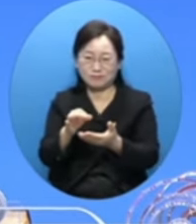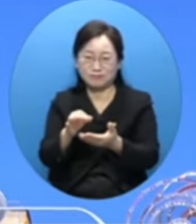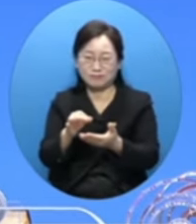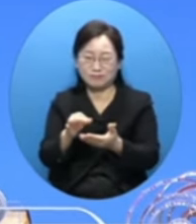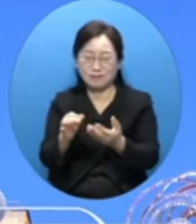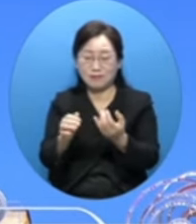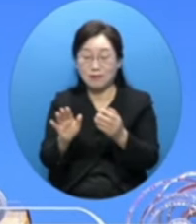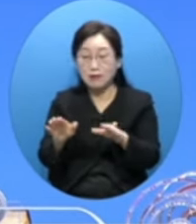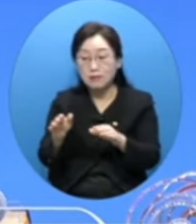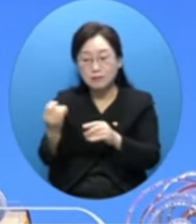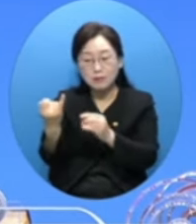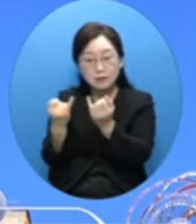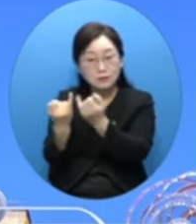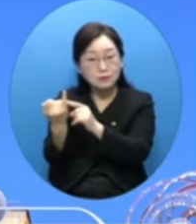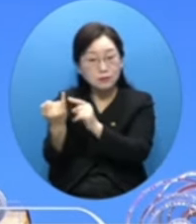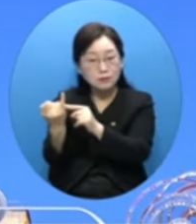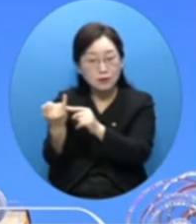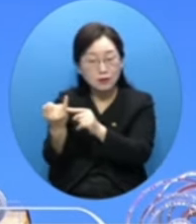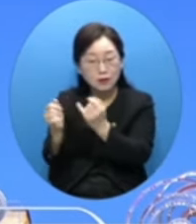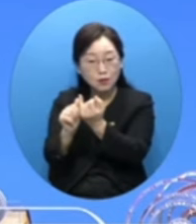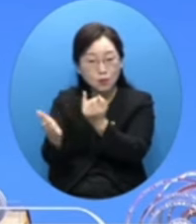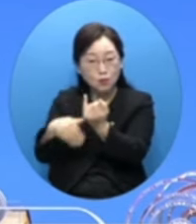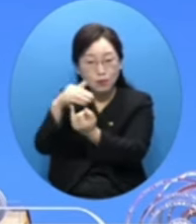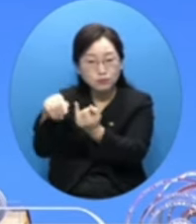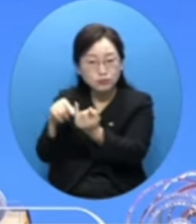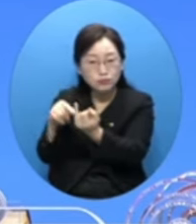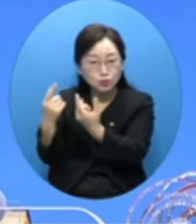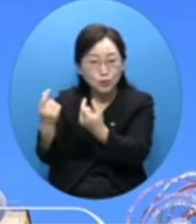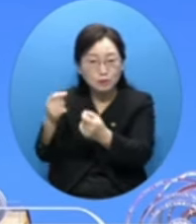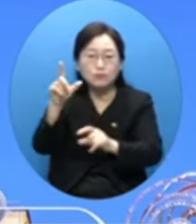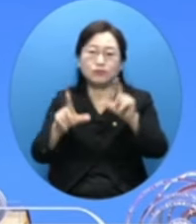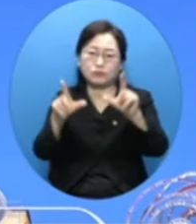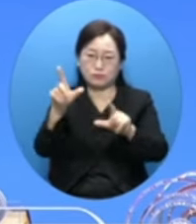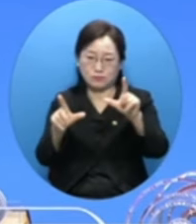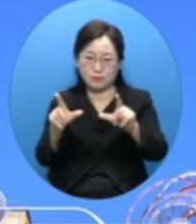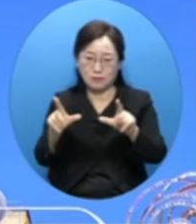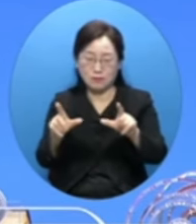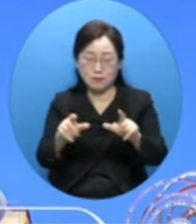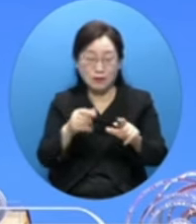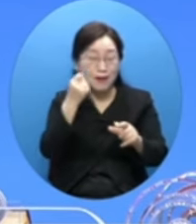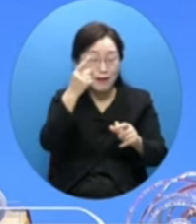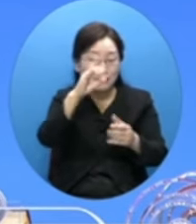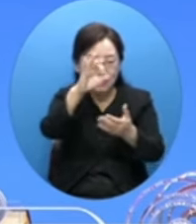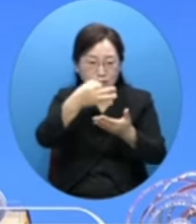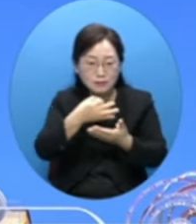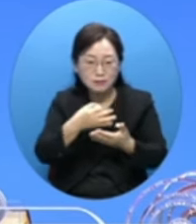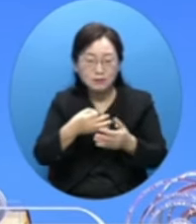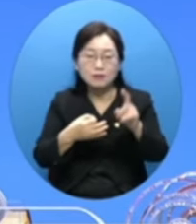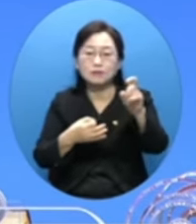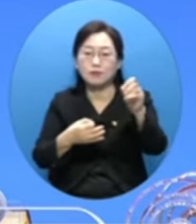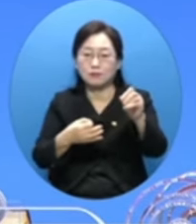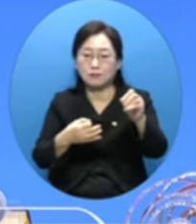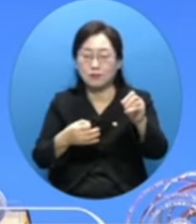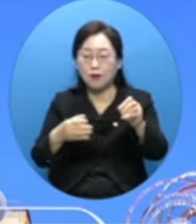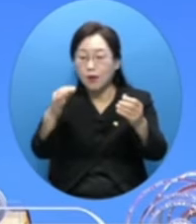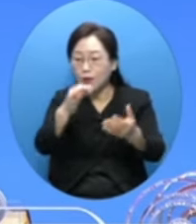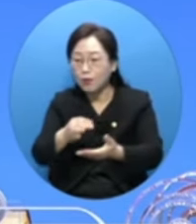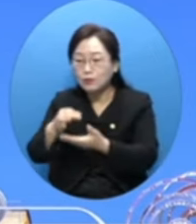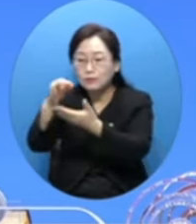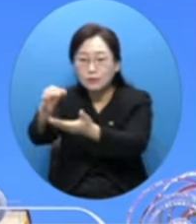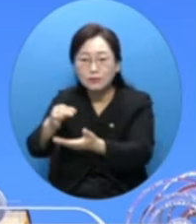과부의 두랩돈과 다름이 없는 자기 한 달 전체 수입 10만 원을 매 주일 교회 나서 헌금 드리기